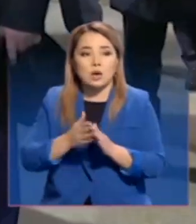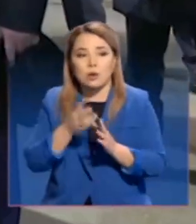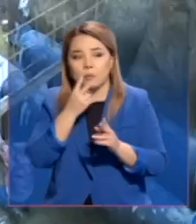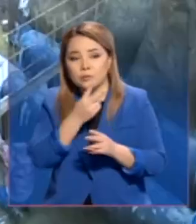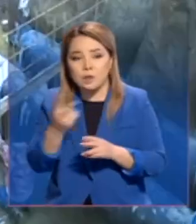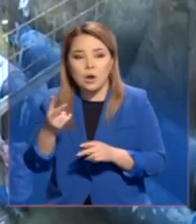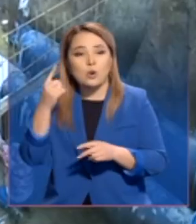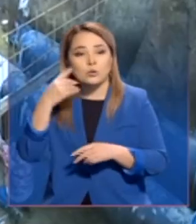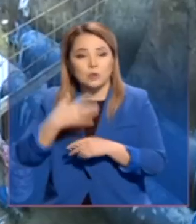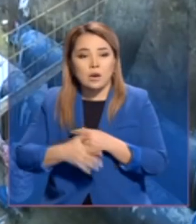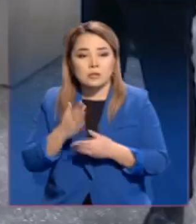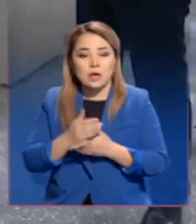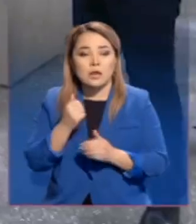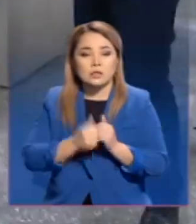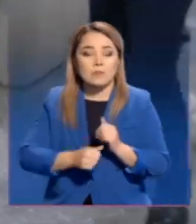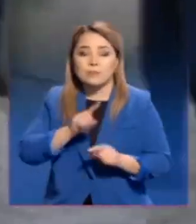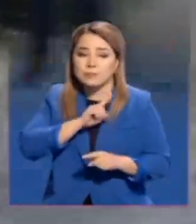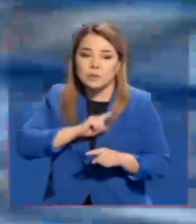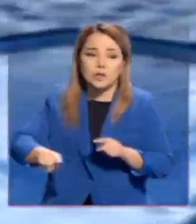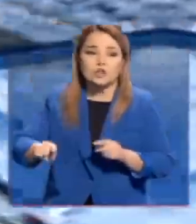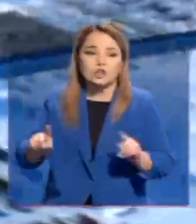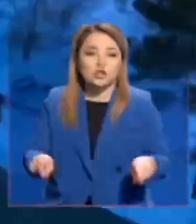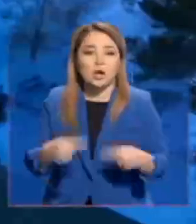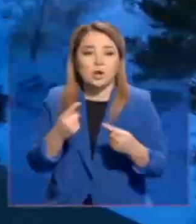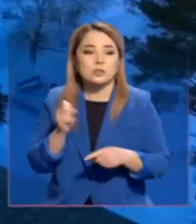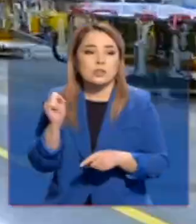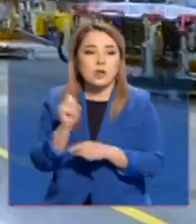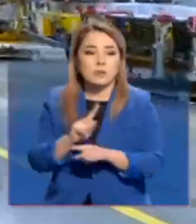көрген президент оны жылдам жаңғыртуды тапсырды.